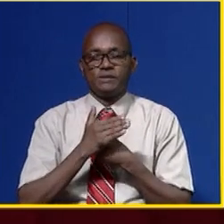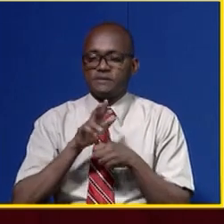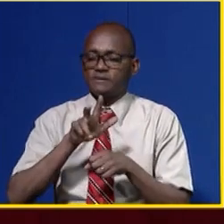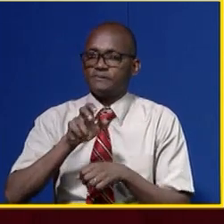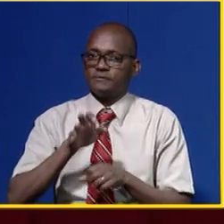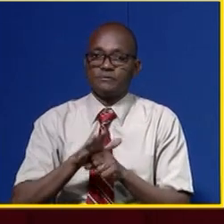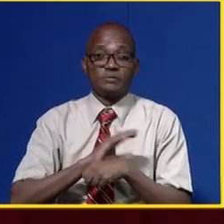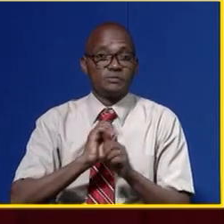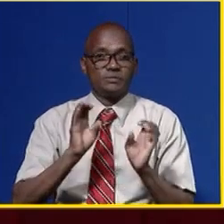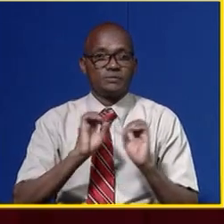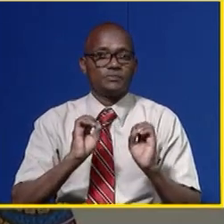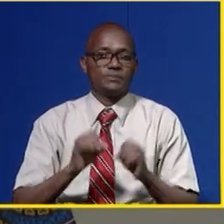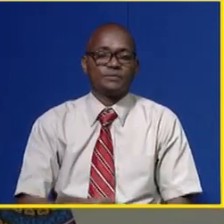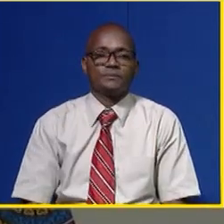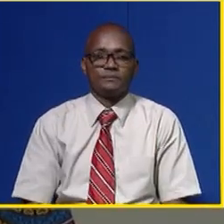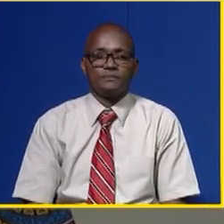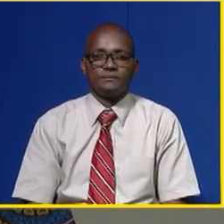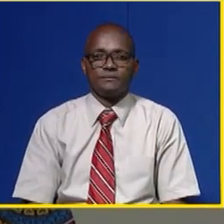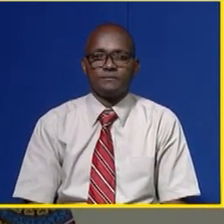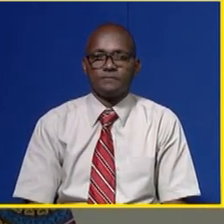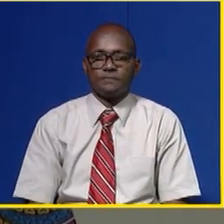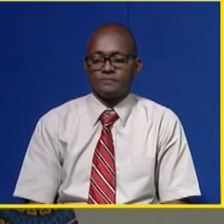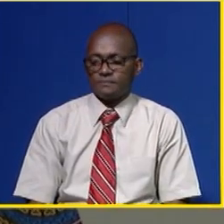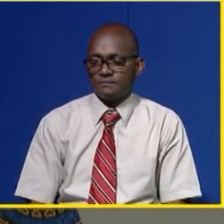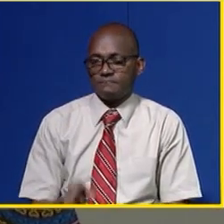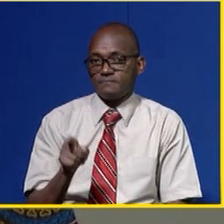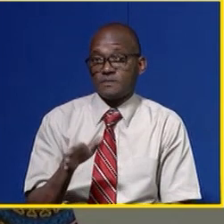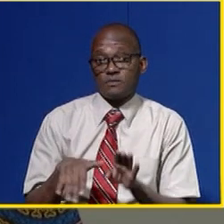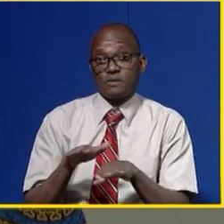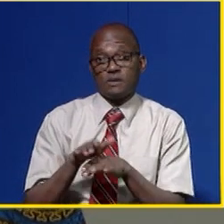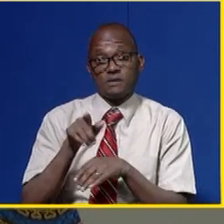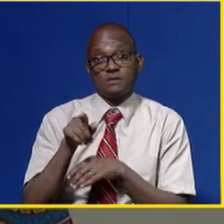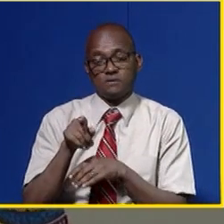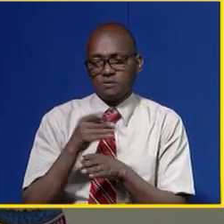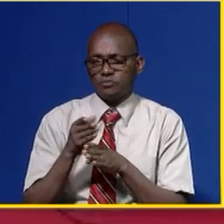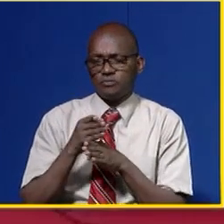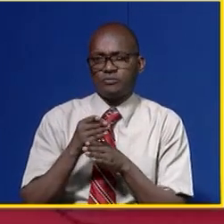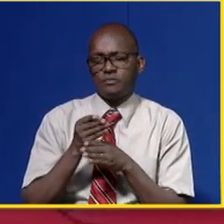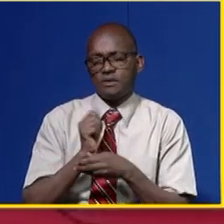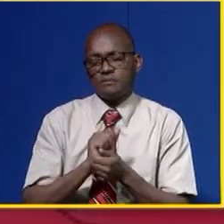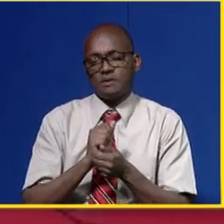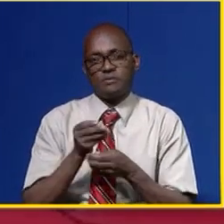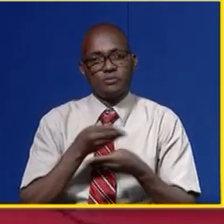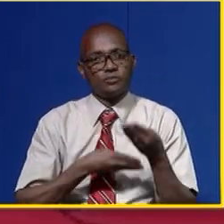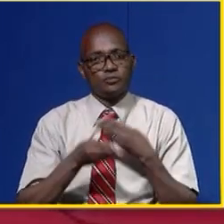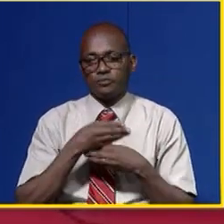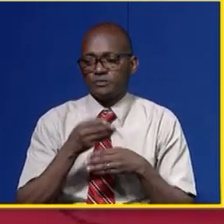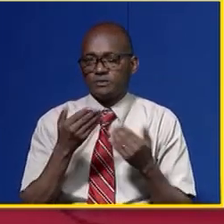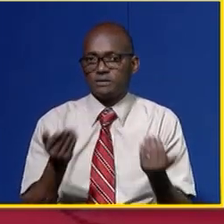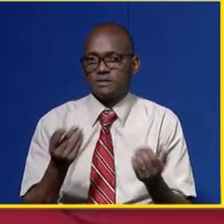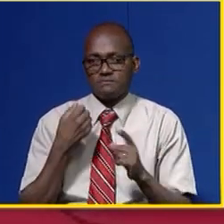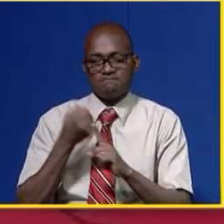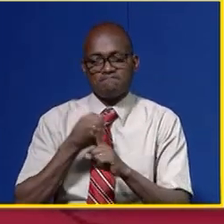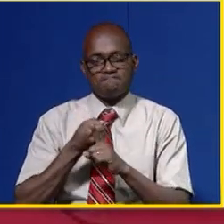Mwenyekiti wa chama cha wananchi CUF Profesa Lipumba anatumia kofia yake ya utaalamu wa masuala ya kiuchumi kusisitiza kuwa sasa ni